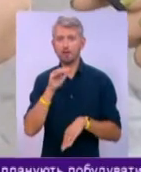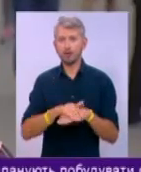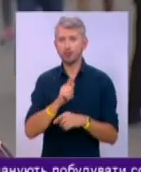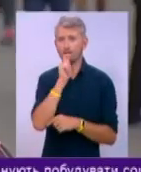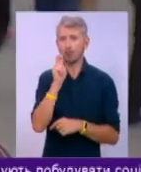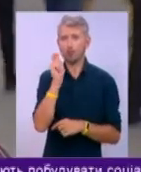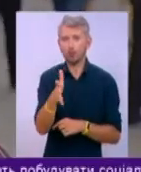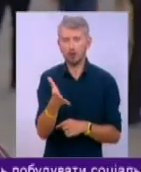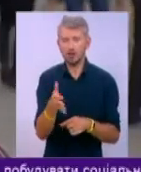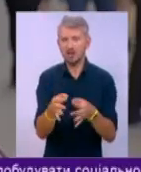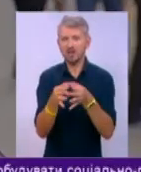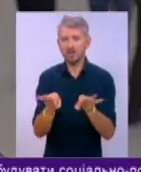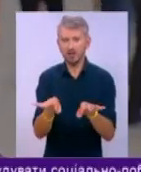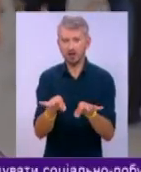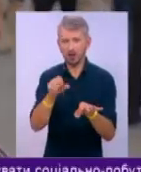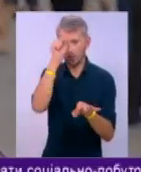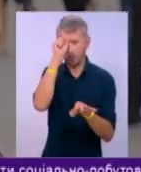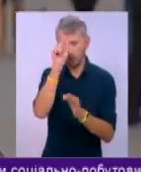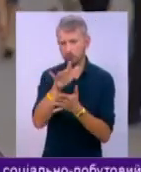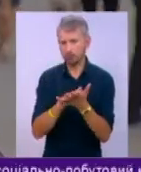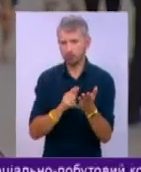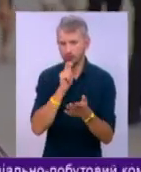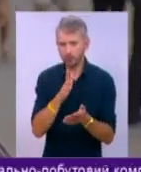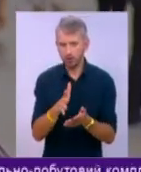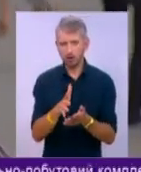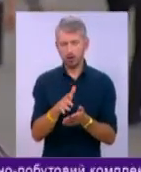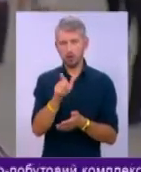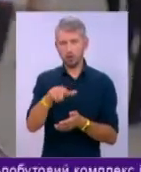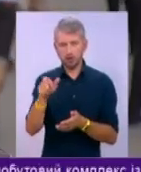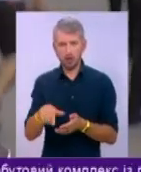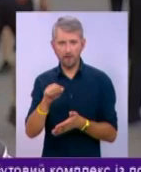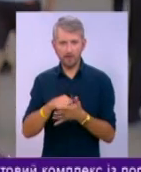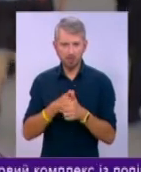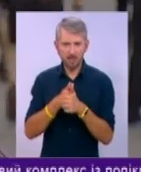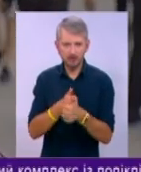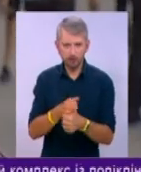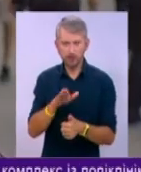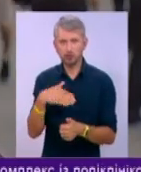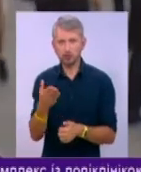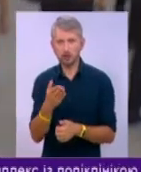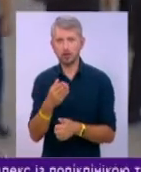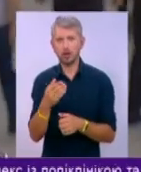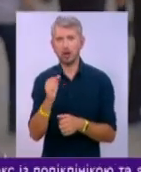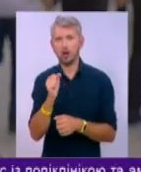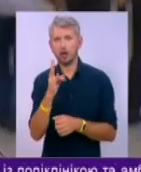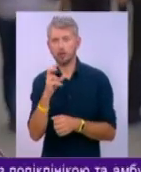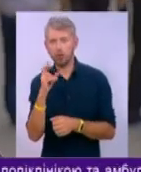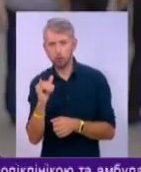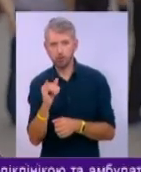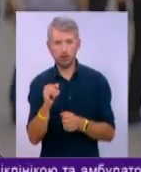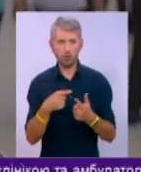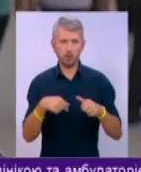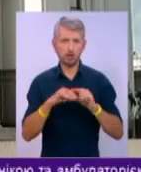індульгенція, яка звільняє потім декларантів від переслідування і зі сторони антикорупційного бюро, і зі сторони